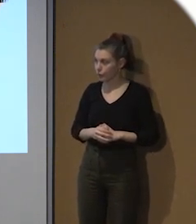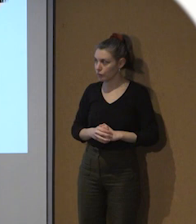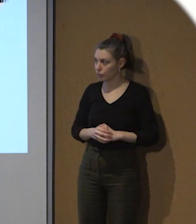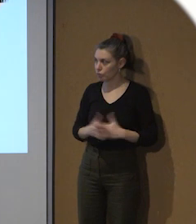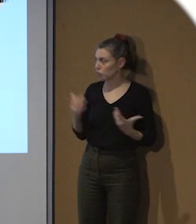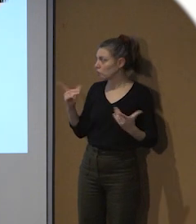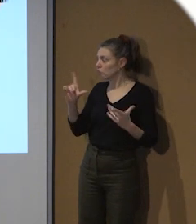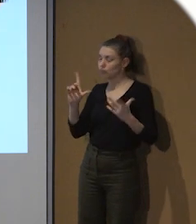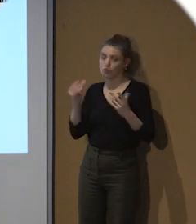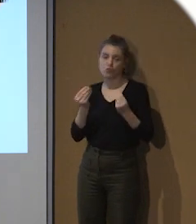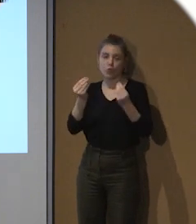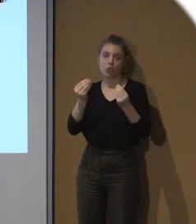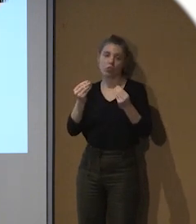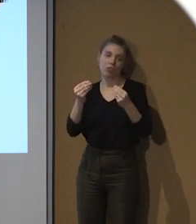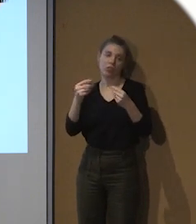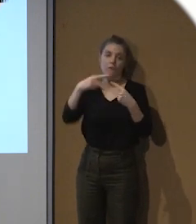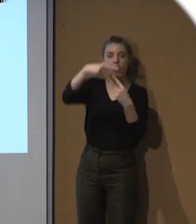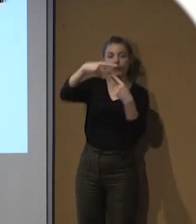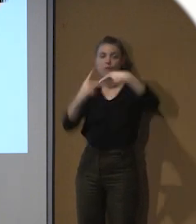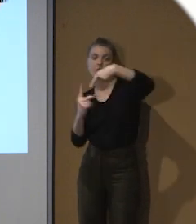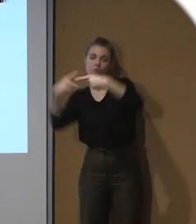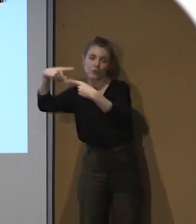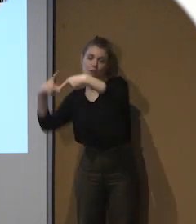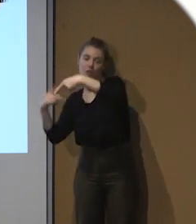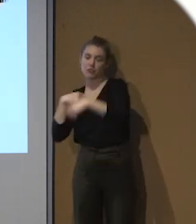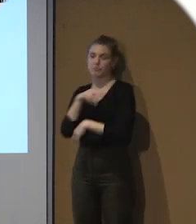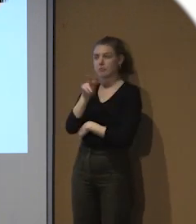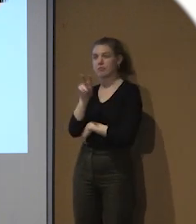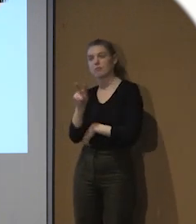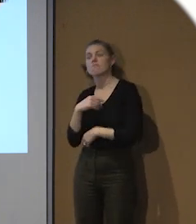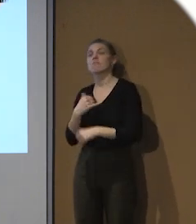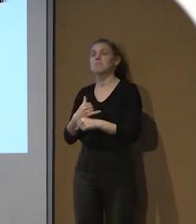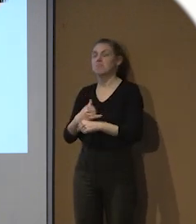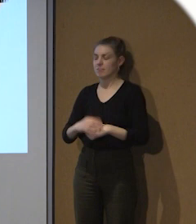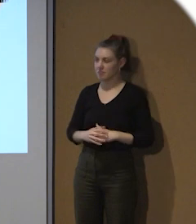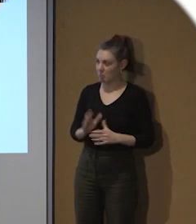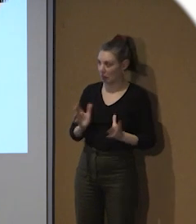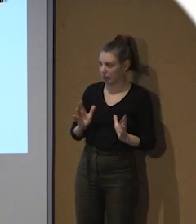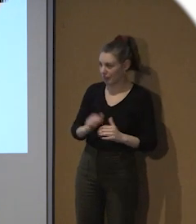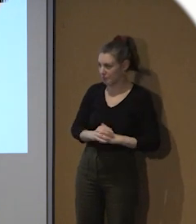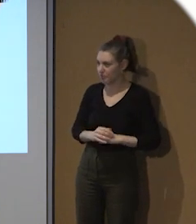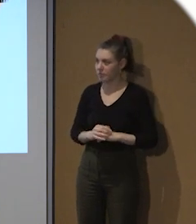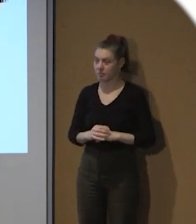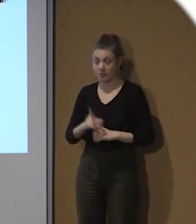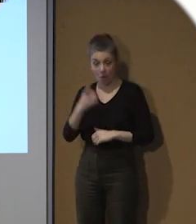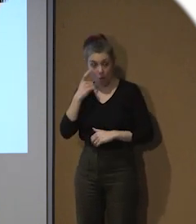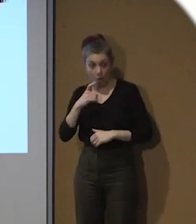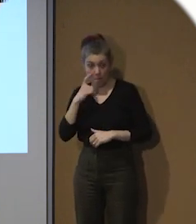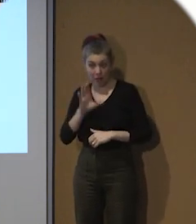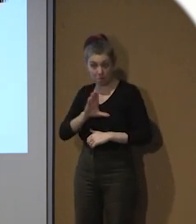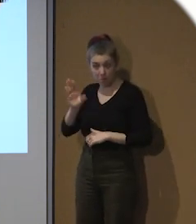peu fléché comme ça fait un peu plus, ça attire un peu plus l'attention peut-être. À noter, vous voyez dans les pourcentages, on